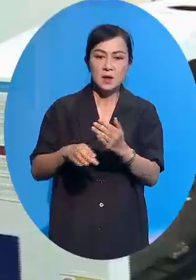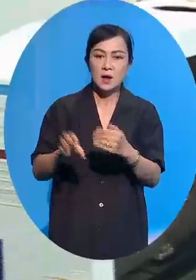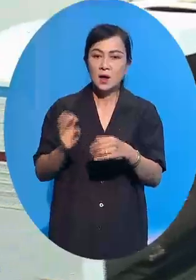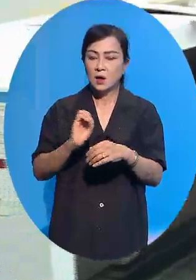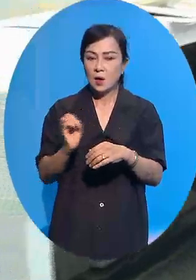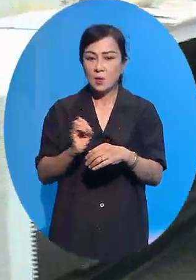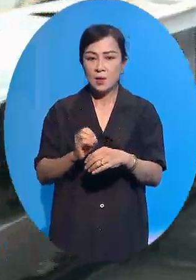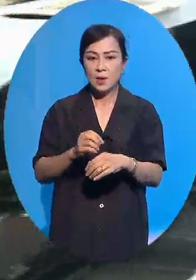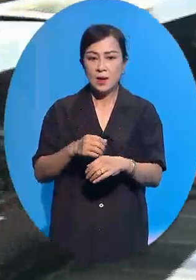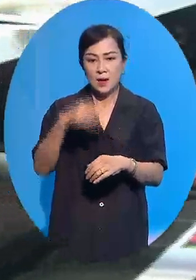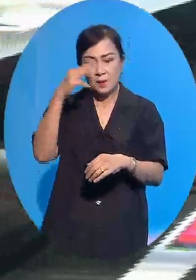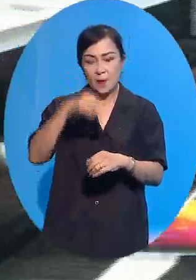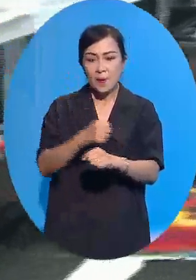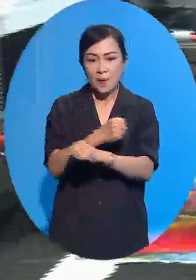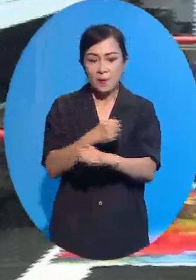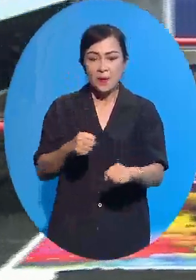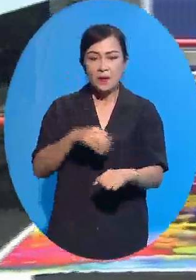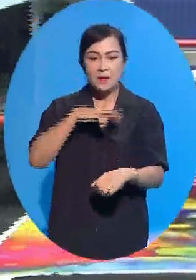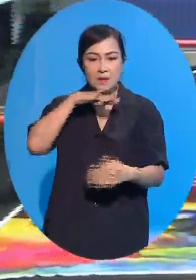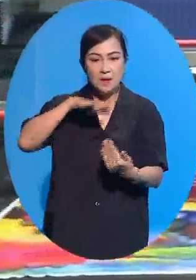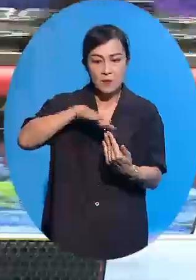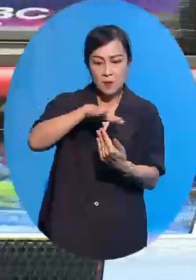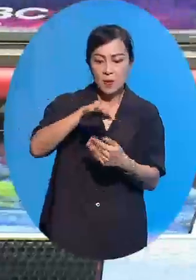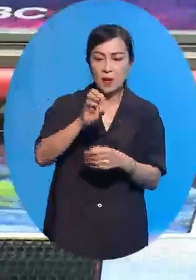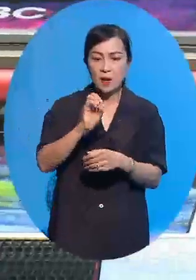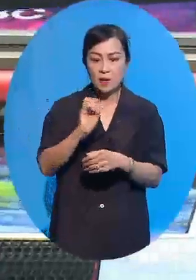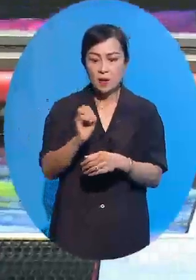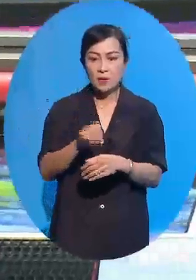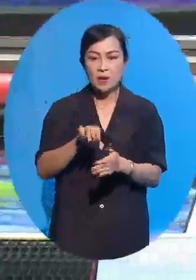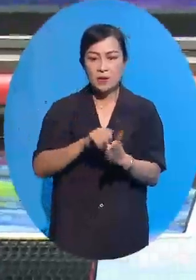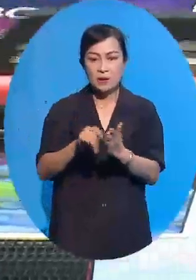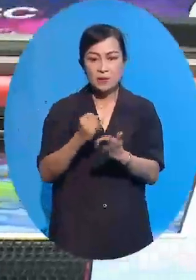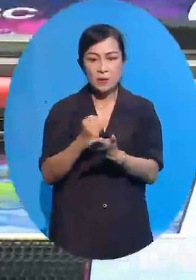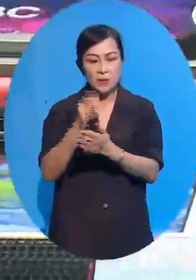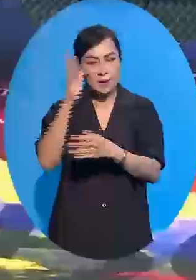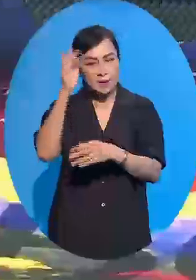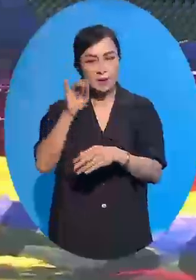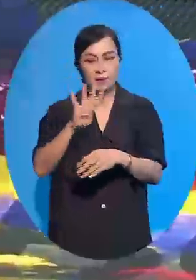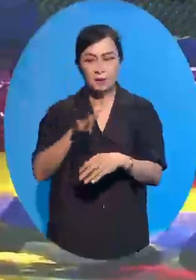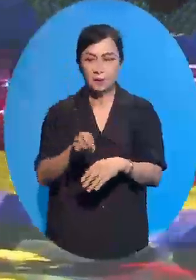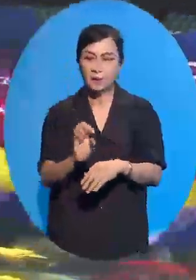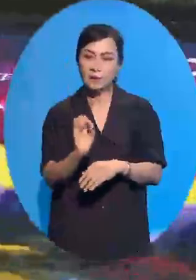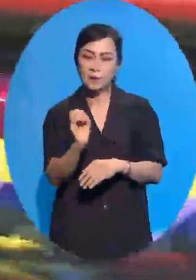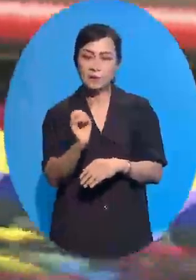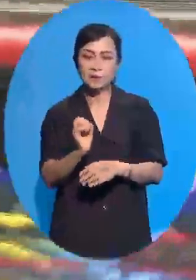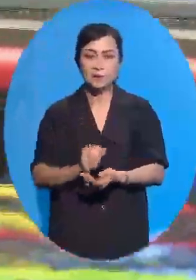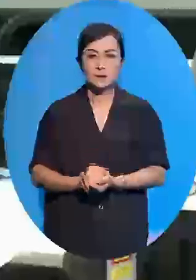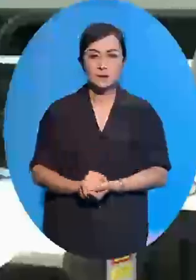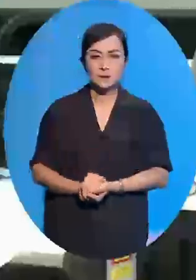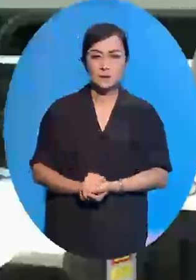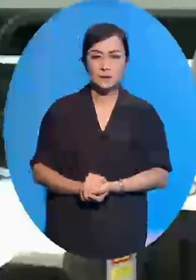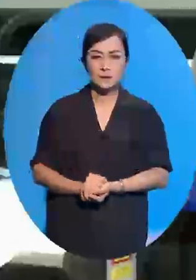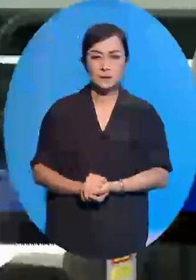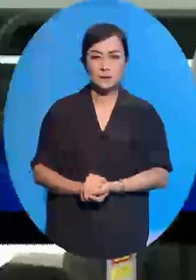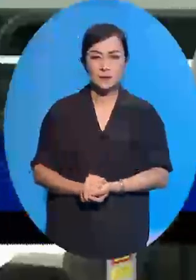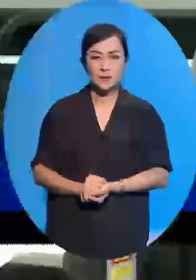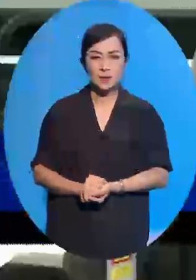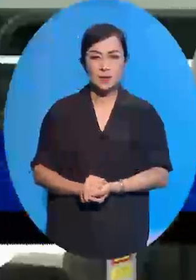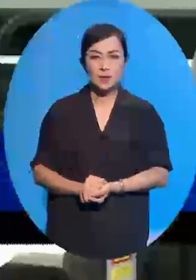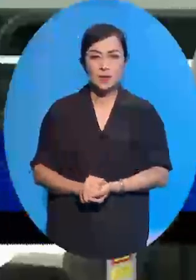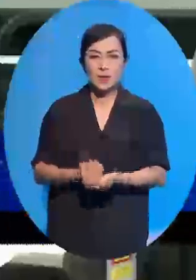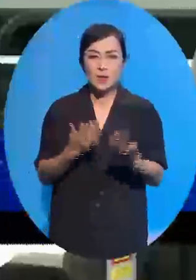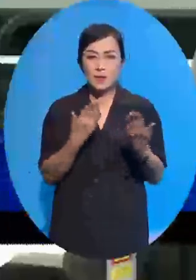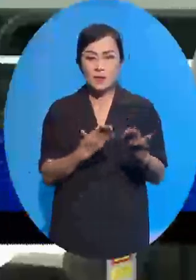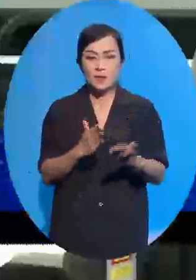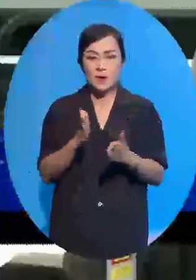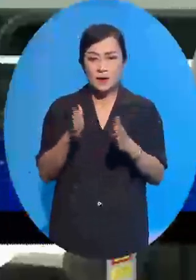độ bền màu cao, không gây ô nhiễm môi trường, đáp ứng theo xu hướng giải pháp in xanh 4.0. Công nghệ in kỹ thuật số phục vụ cho